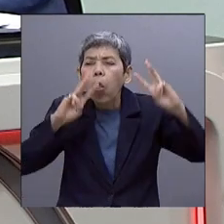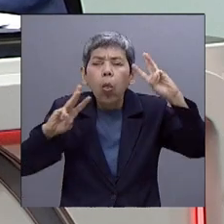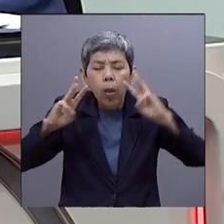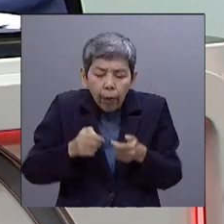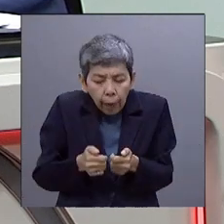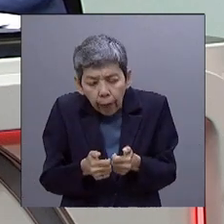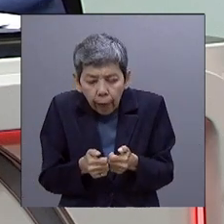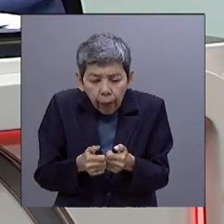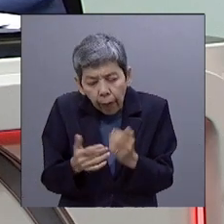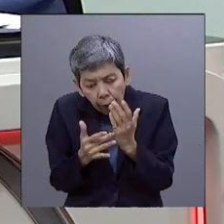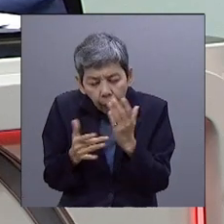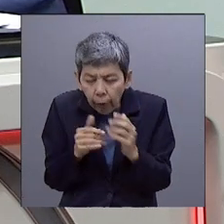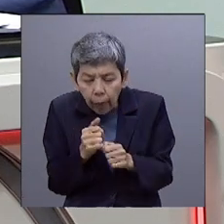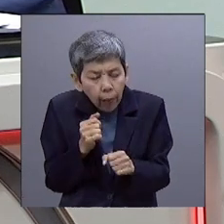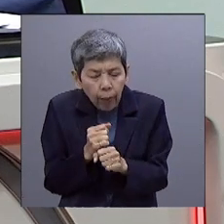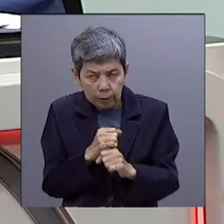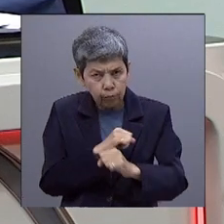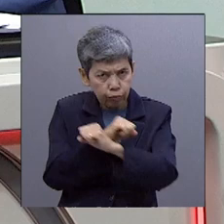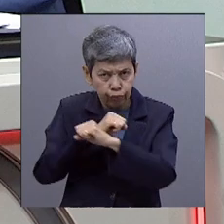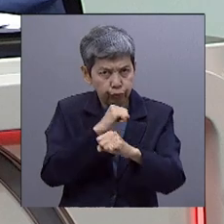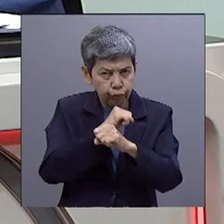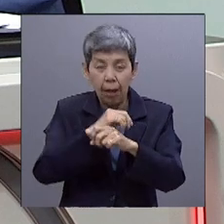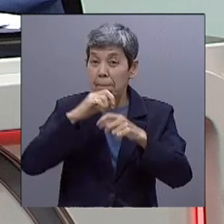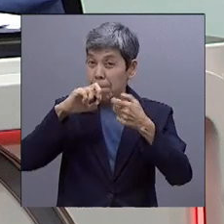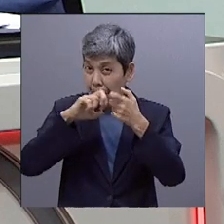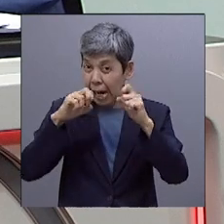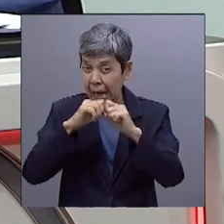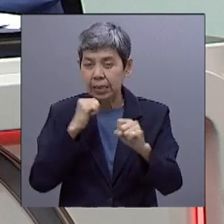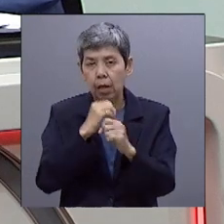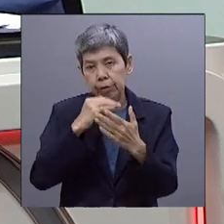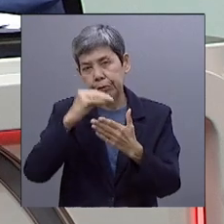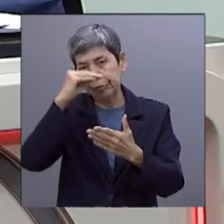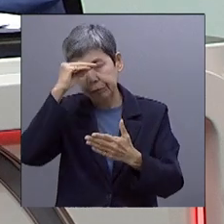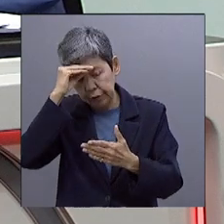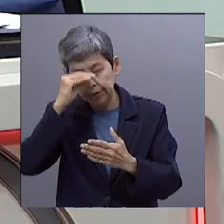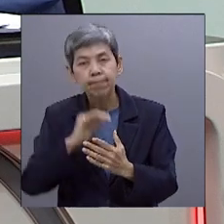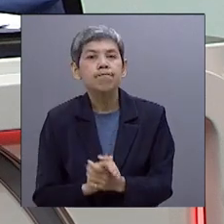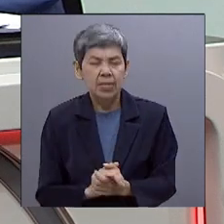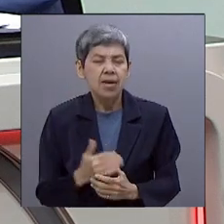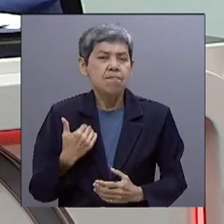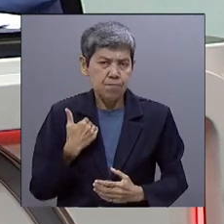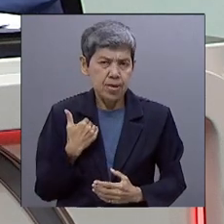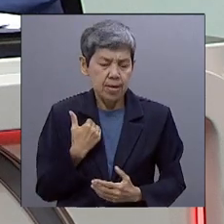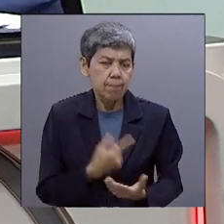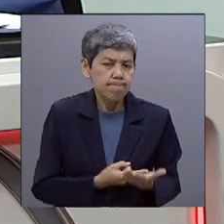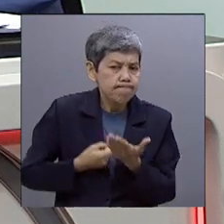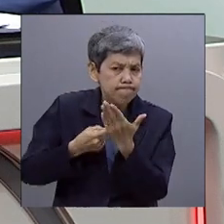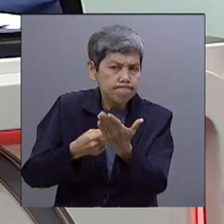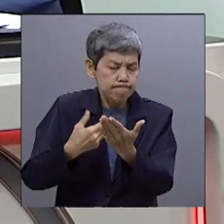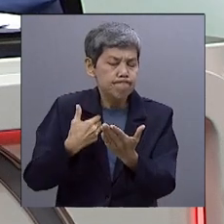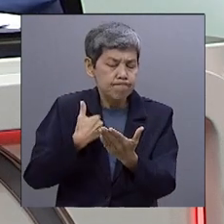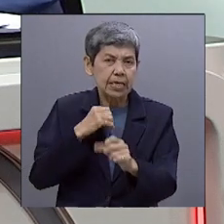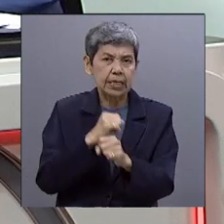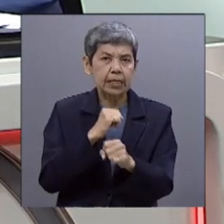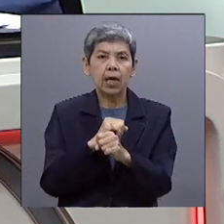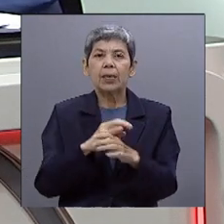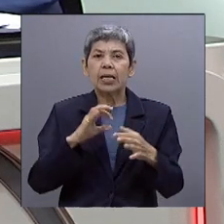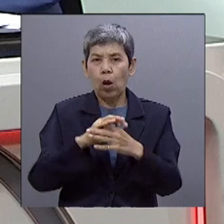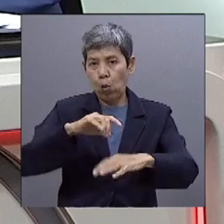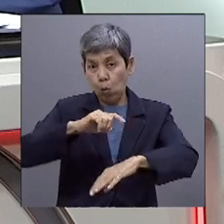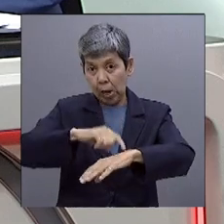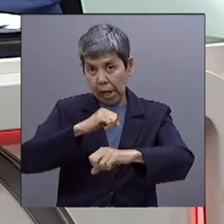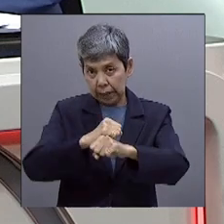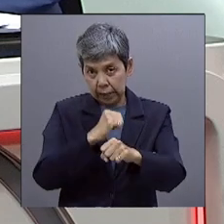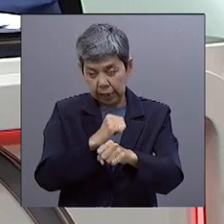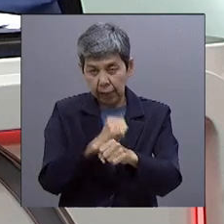หรืออินเทอร์เน็ตนานจนเกินไปจนส่งผลกระทบต่อการเรียนค่ะล่าสุดก็มีข้อเสนอใหม่ออกมาอีกคือการจำกัดเวลาการ